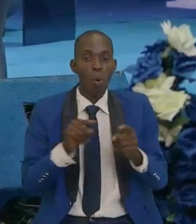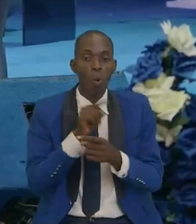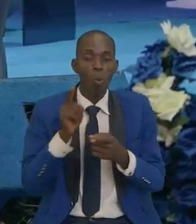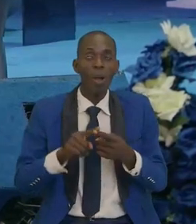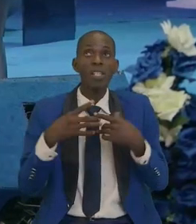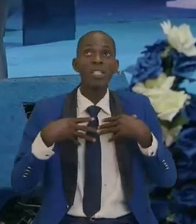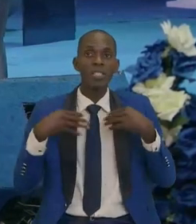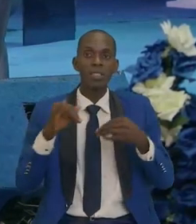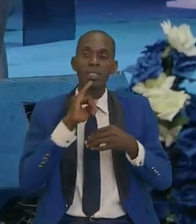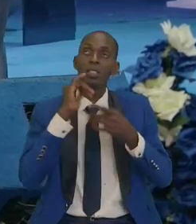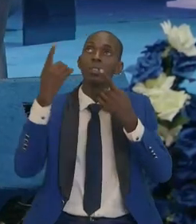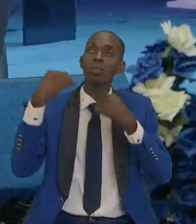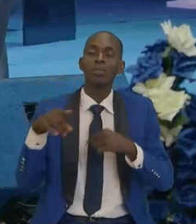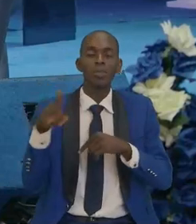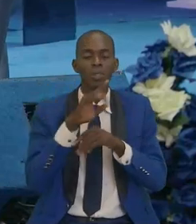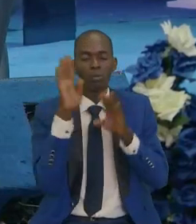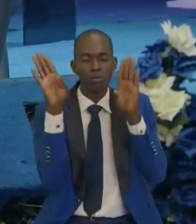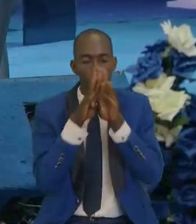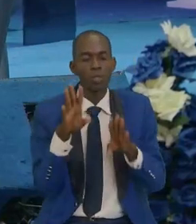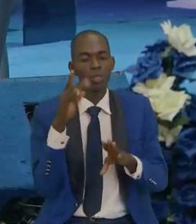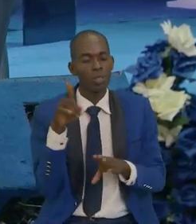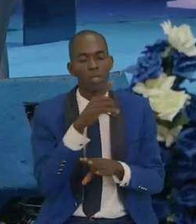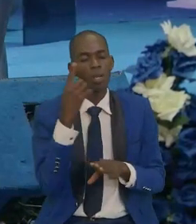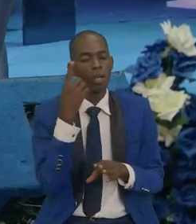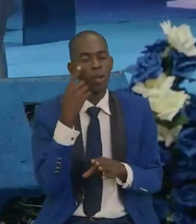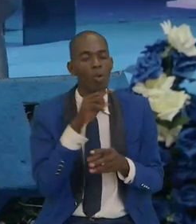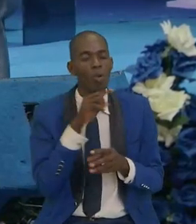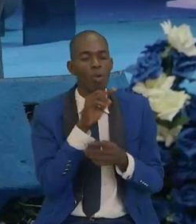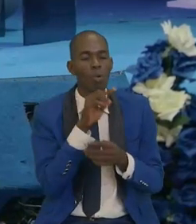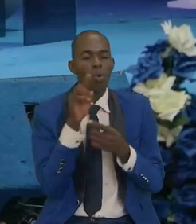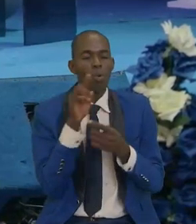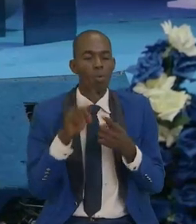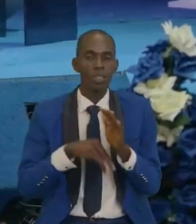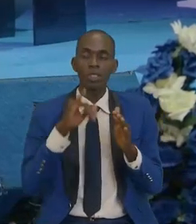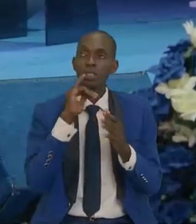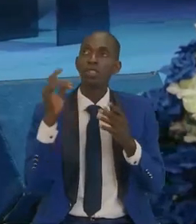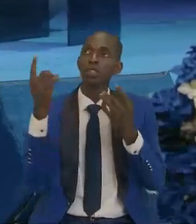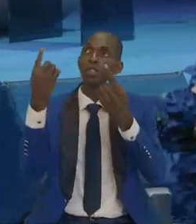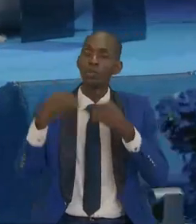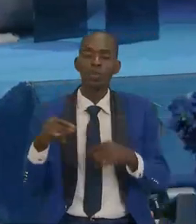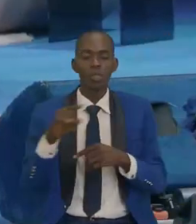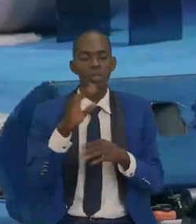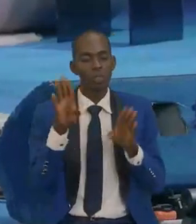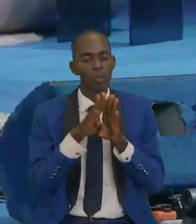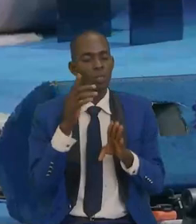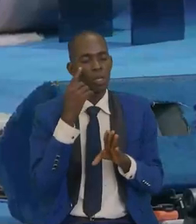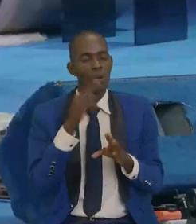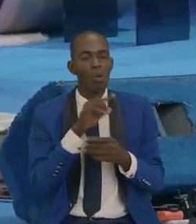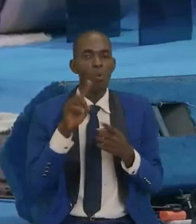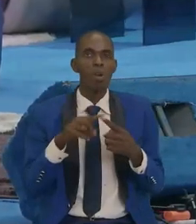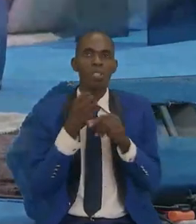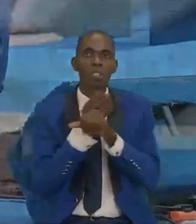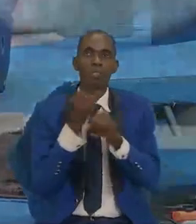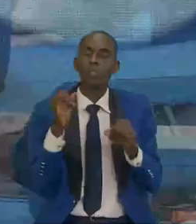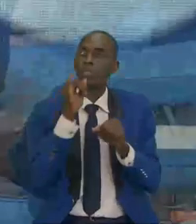Mais lorsque la guérison vient, il ferme les yeux à la guérison. Lorsque la justice vient, il ferme les yeux